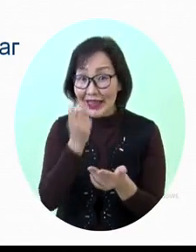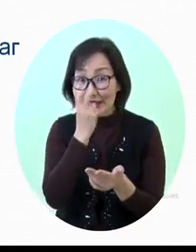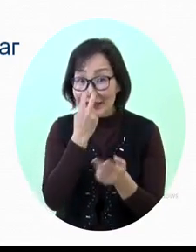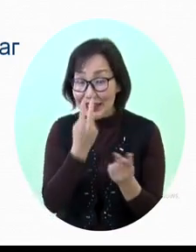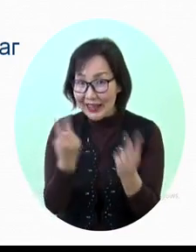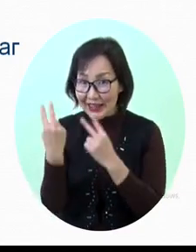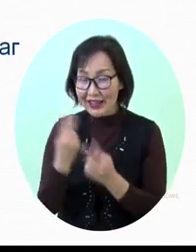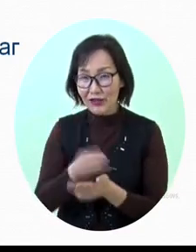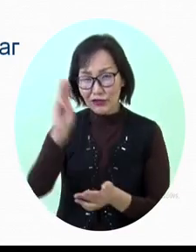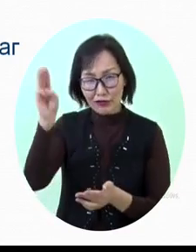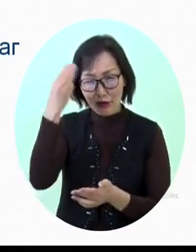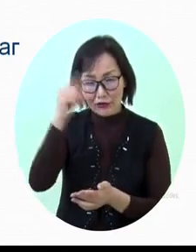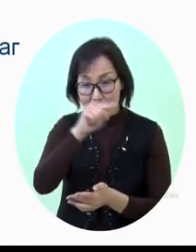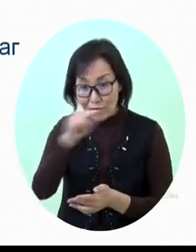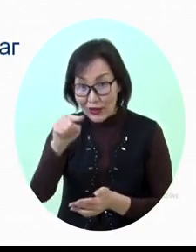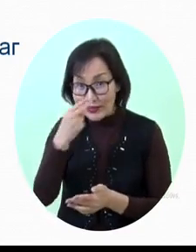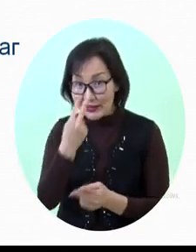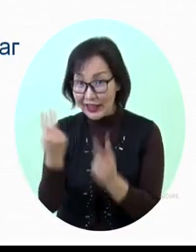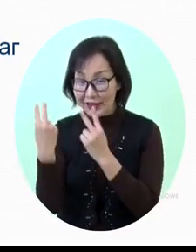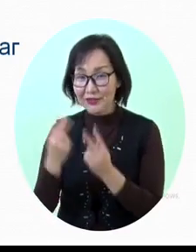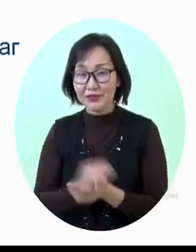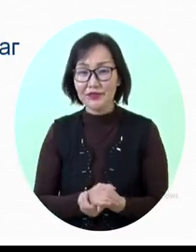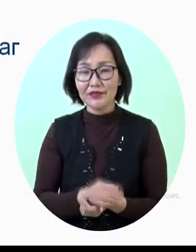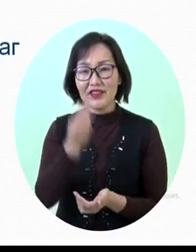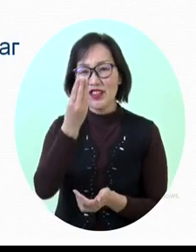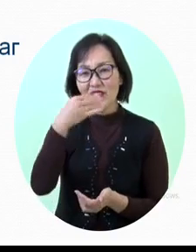байх. За, шидтний